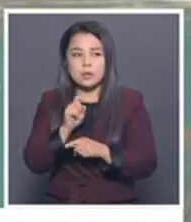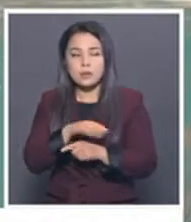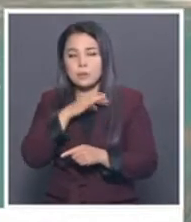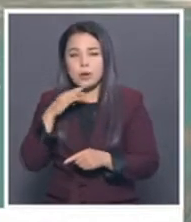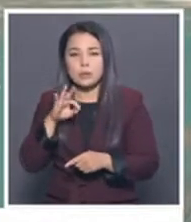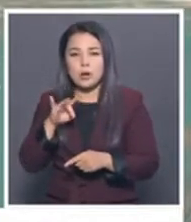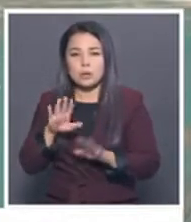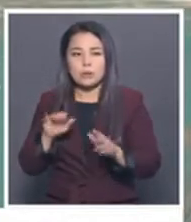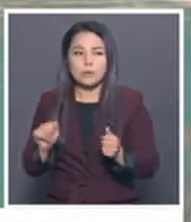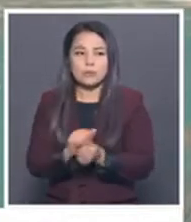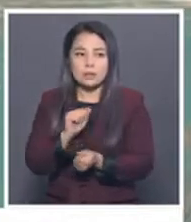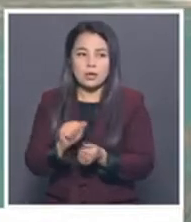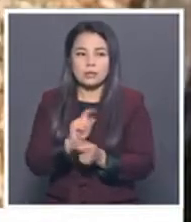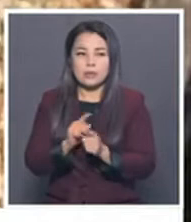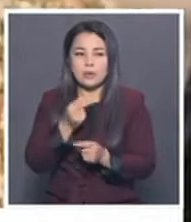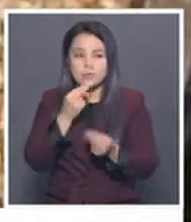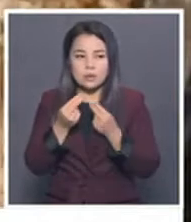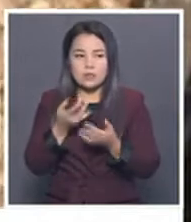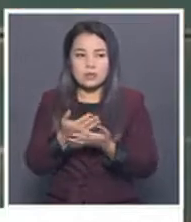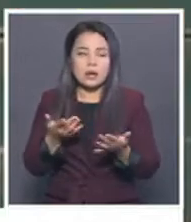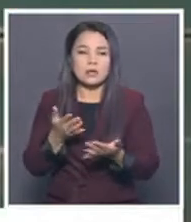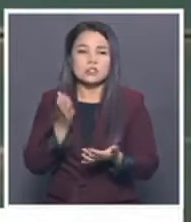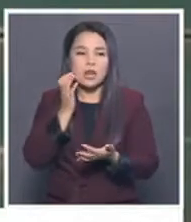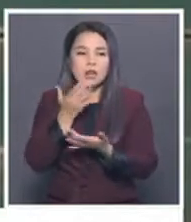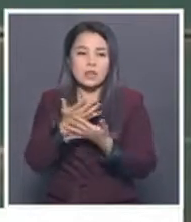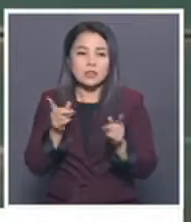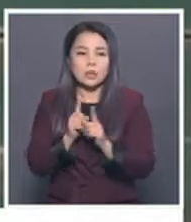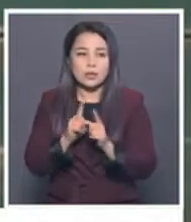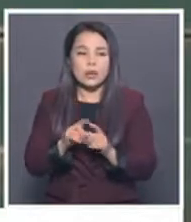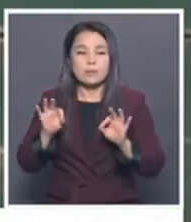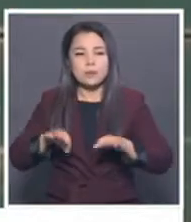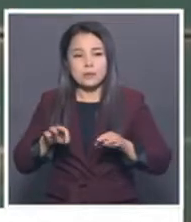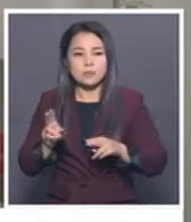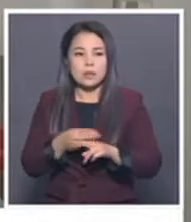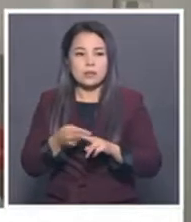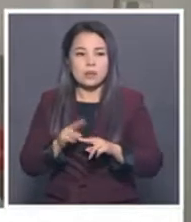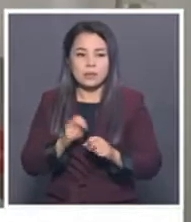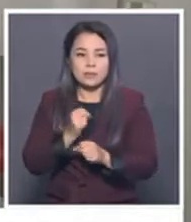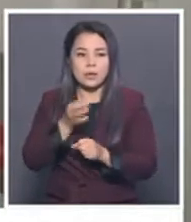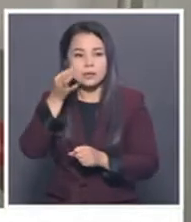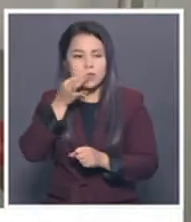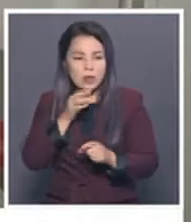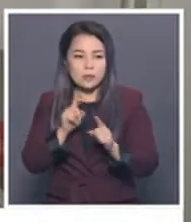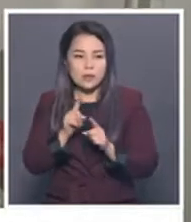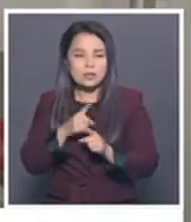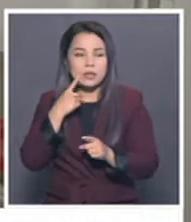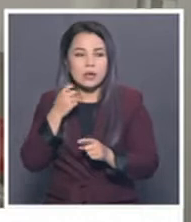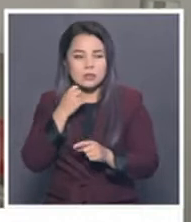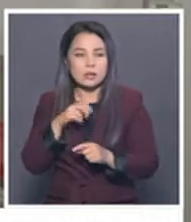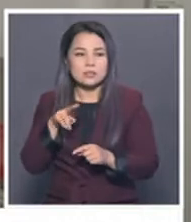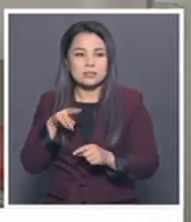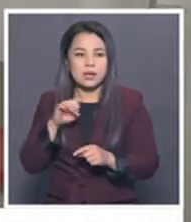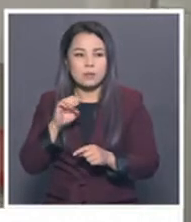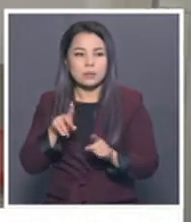Торт тек кептірілген жеміс-жидек пен жаңғақтан пісіріледі. Бояғыш заттар мен қоспасыз дайындалатын тәттінің тіпті қант диабетіне